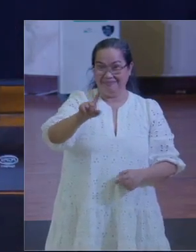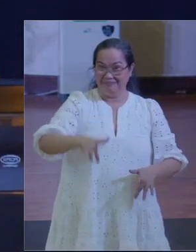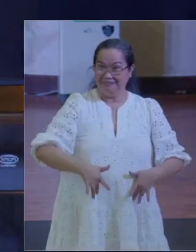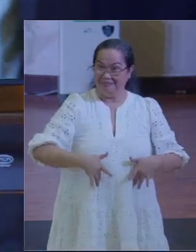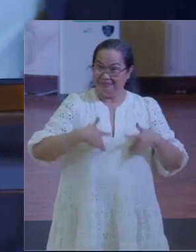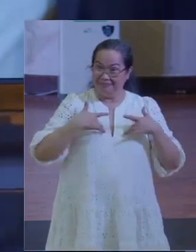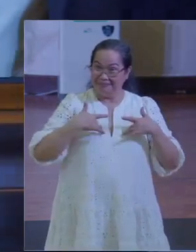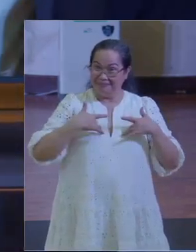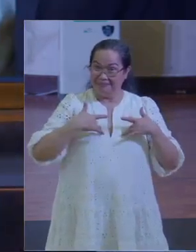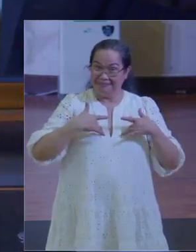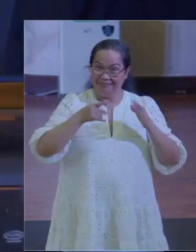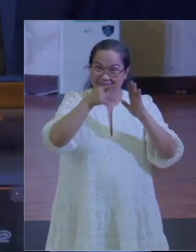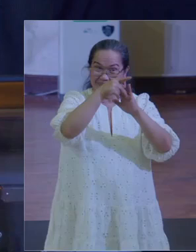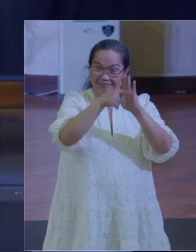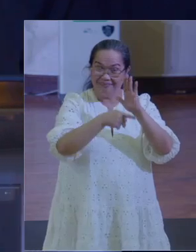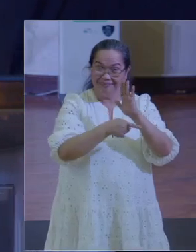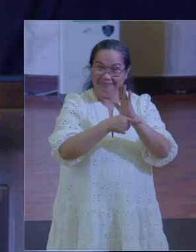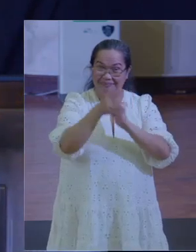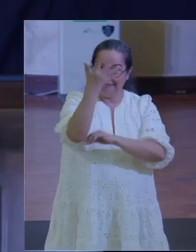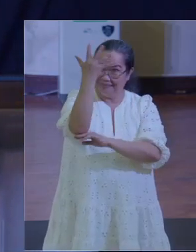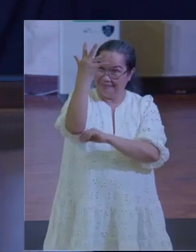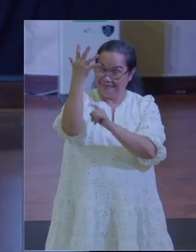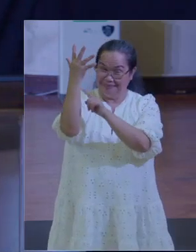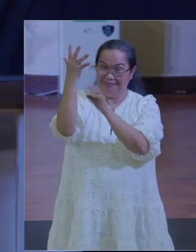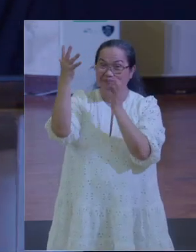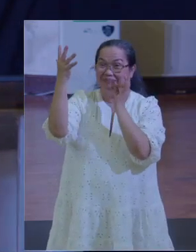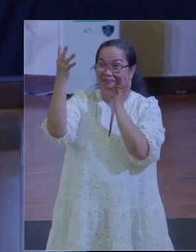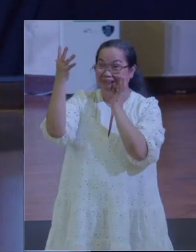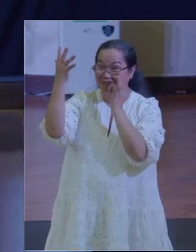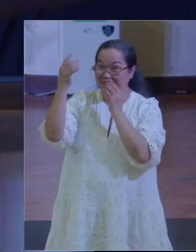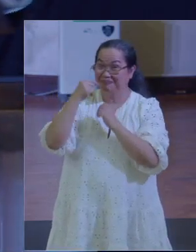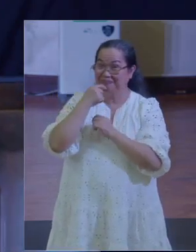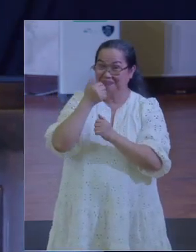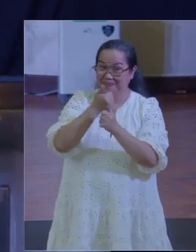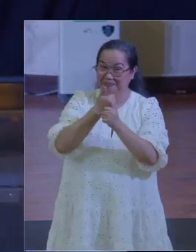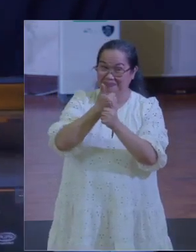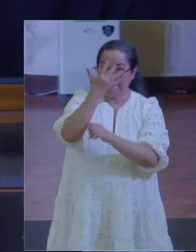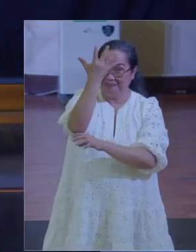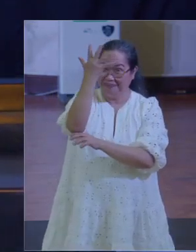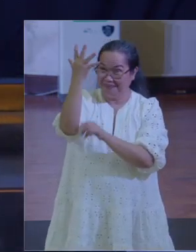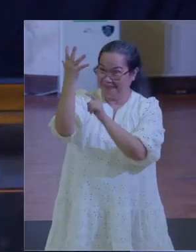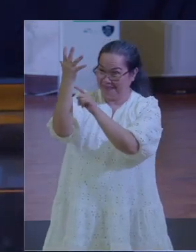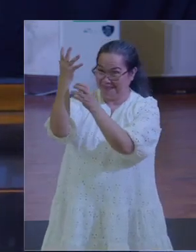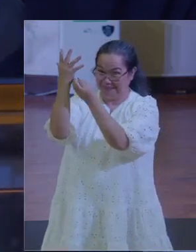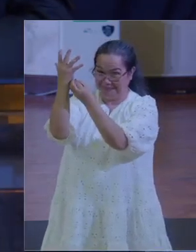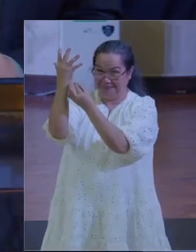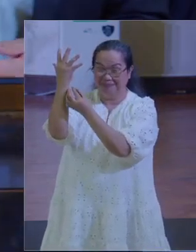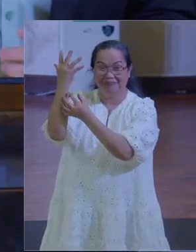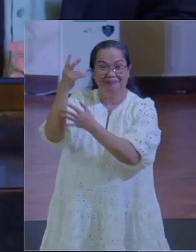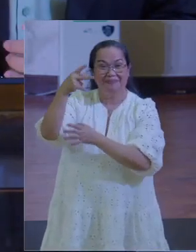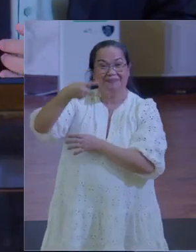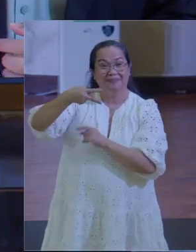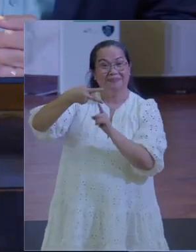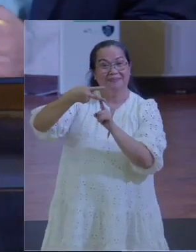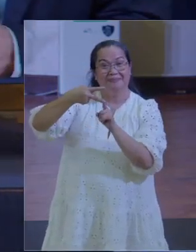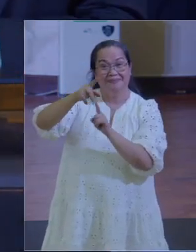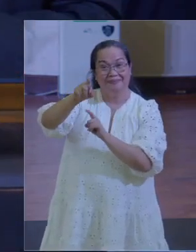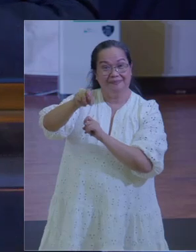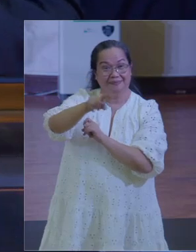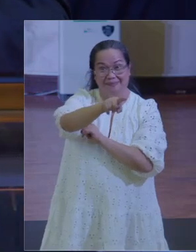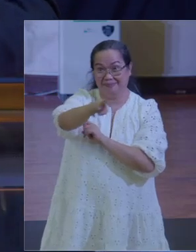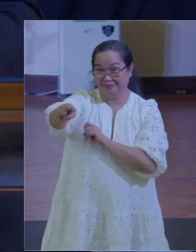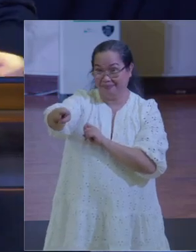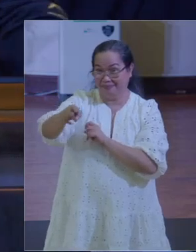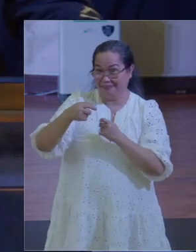natin yung prinsipyo ng each tree is known by its fruit. Ang bawat puno ay nakikilala sa bunga nito. Yung pangalawang tanong, ikaw ba